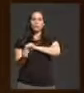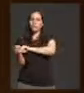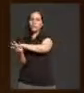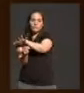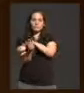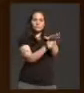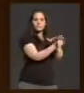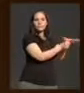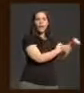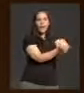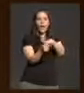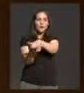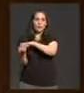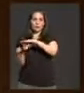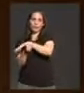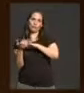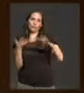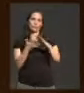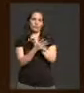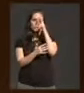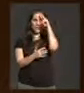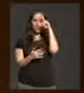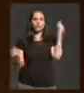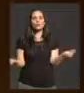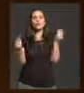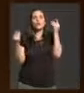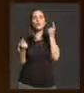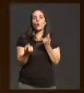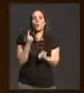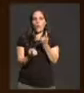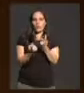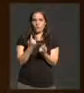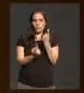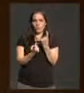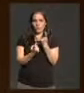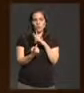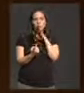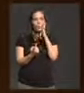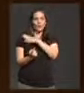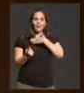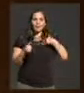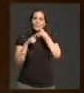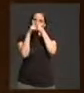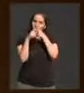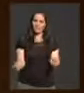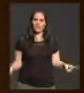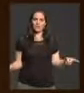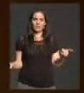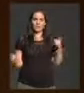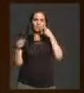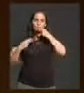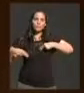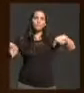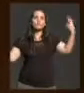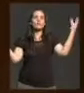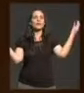Athletic Clubek desberdin izan nahi duelako, gainerakoentzat ahultasuna izango zena geurean indarra